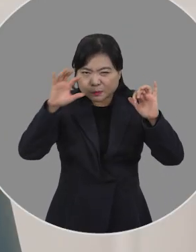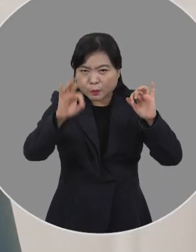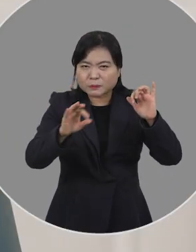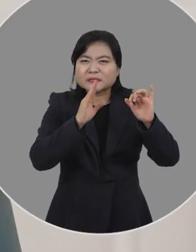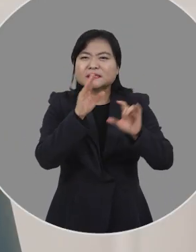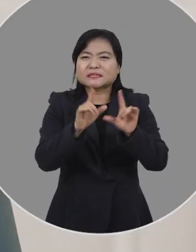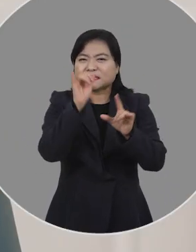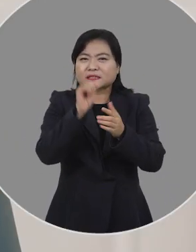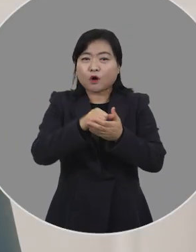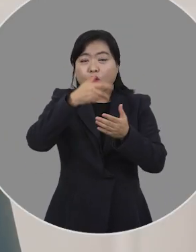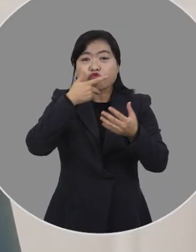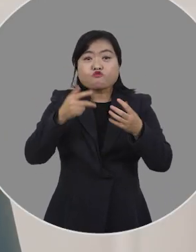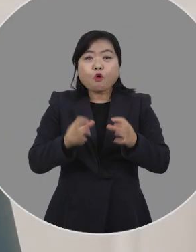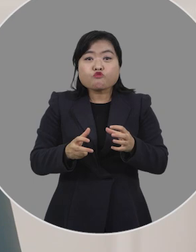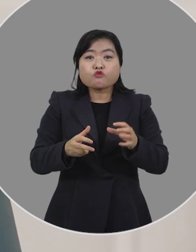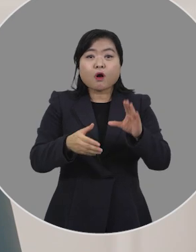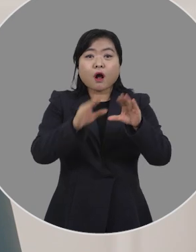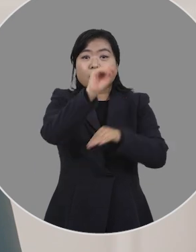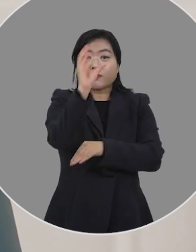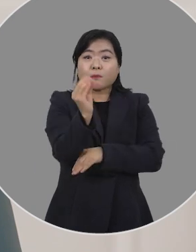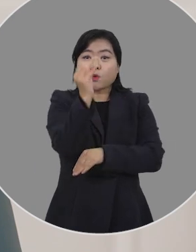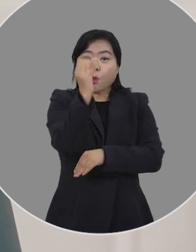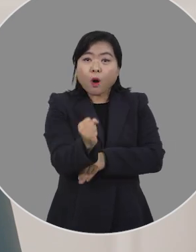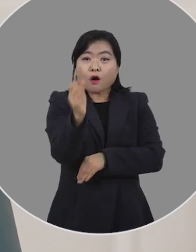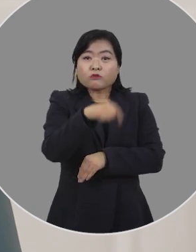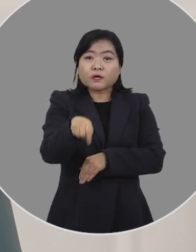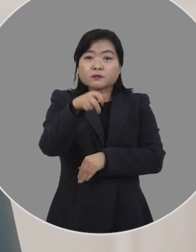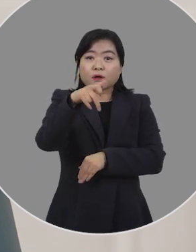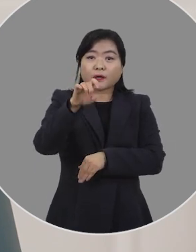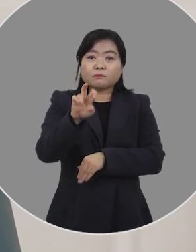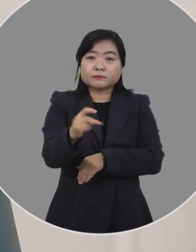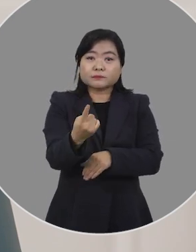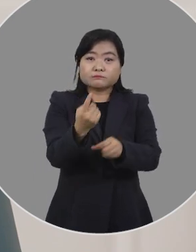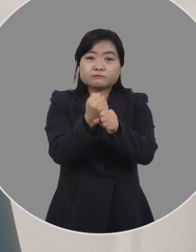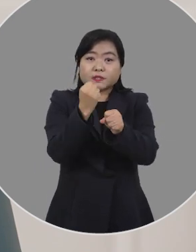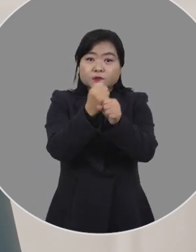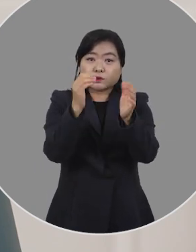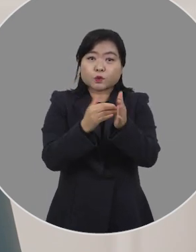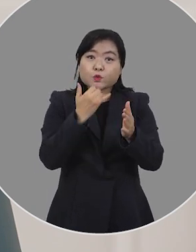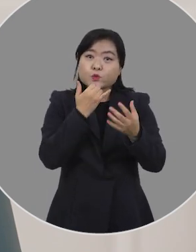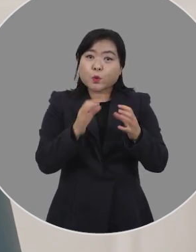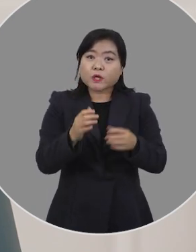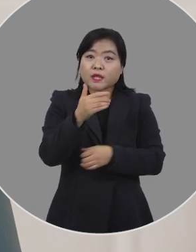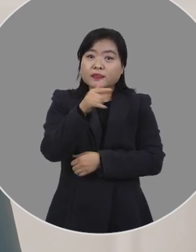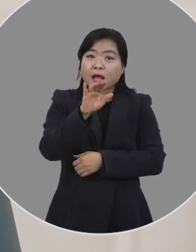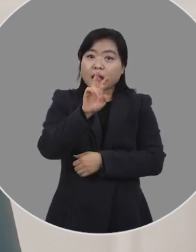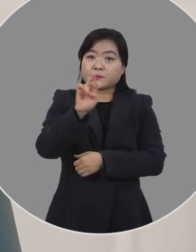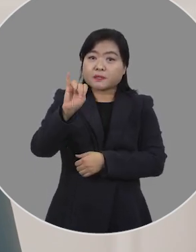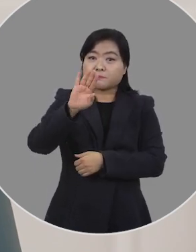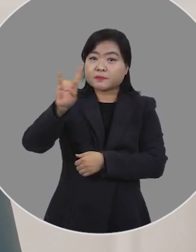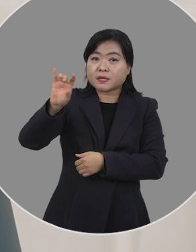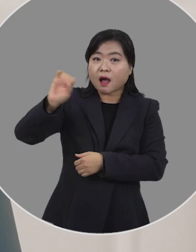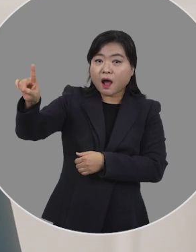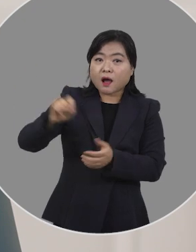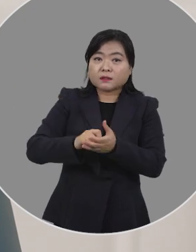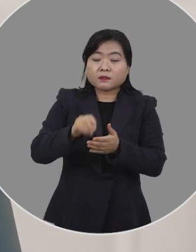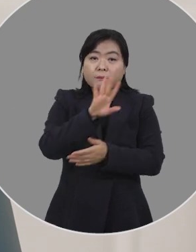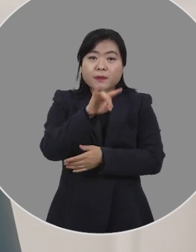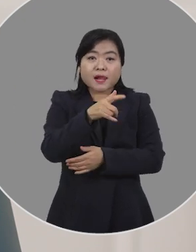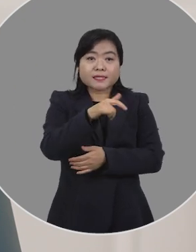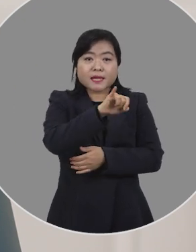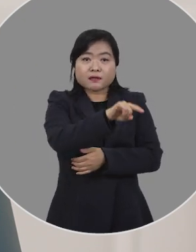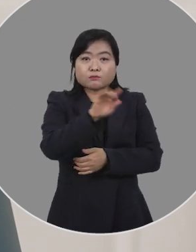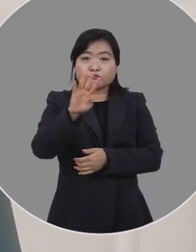영국의 경우 남아프리카 공화국에서 캠프 만들었죠. 그 다음에 독일, 나미비아, 그 다음에